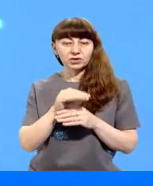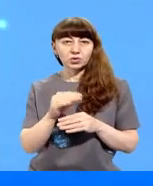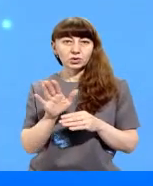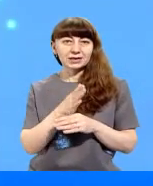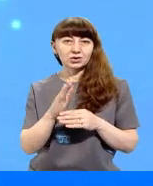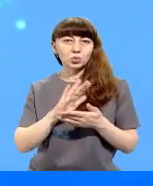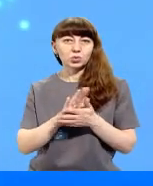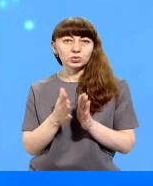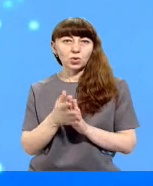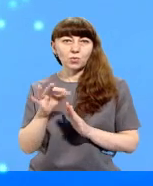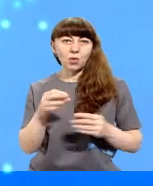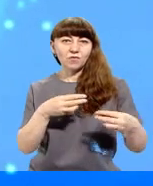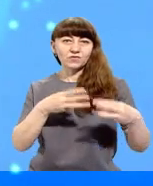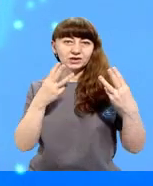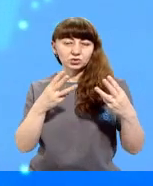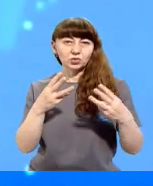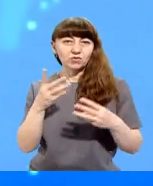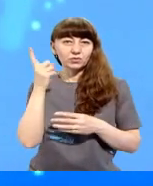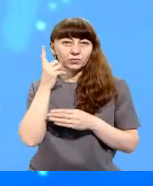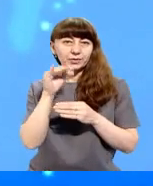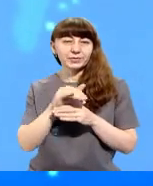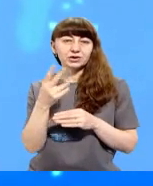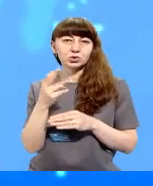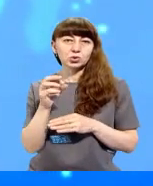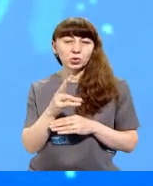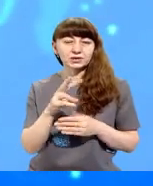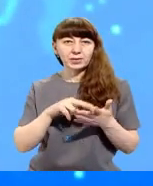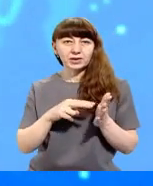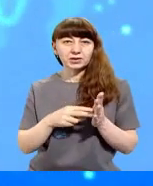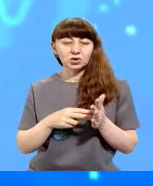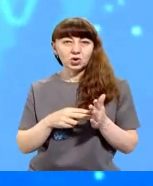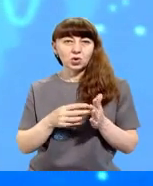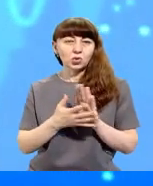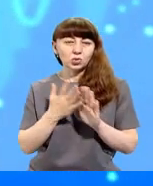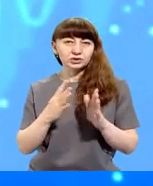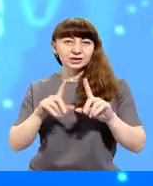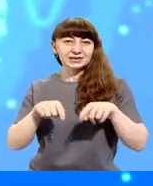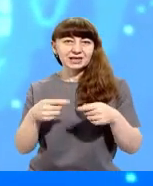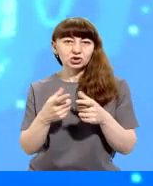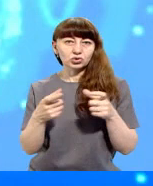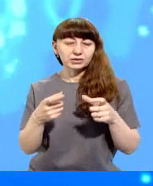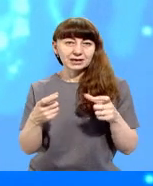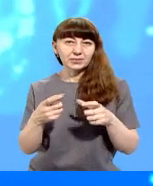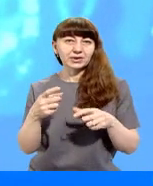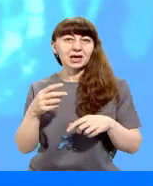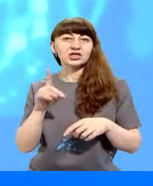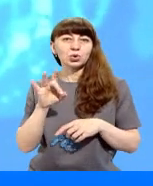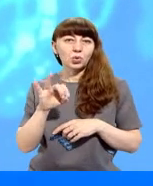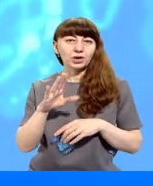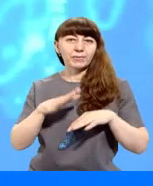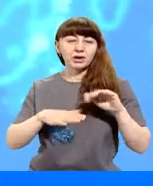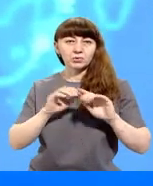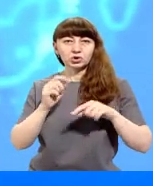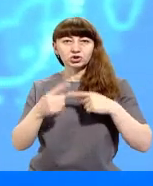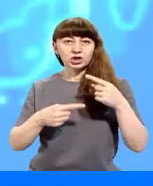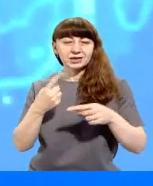раздела «Услуга по видео» в мобильном приложении ЦОН. Забронировать очередь на сдачу теоретического и практического экзаменов также можно